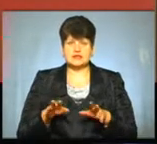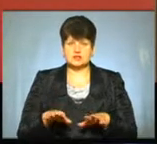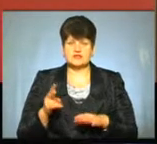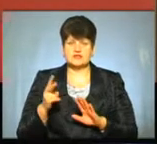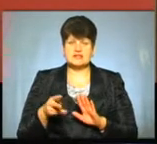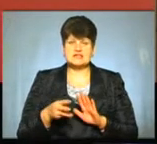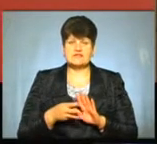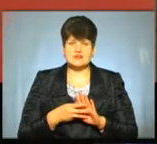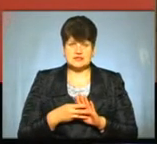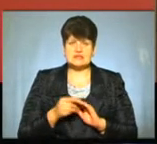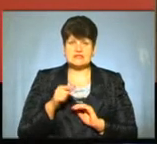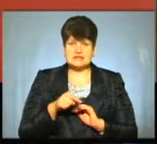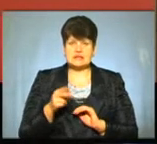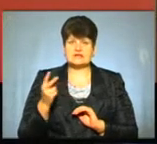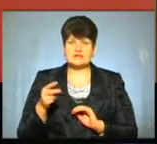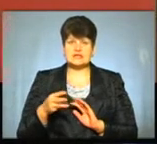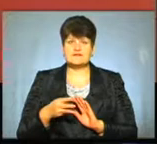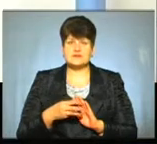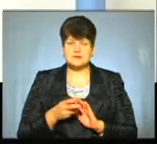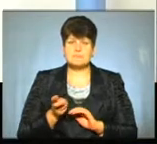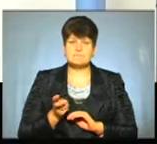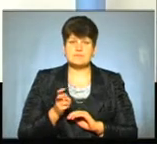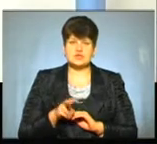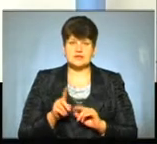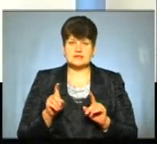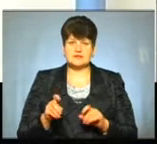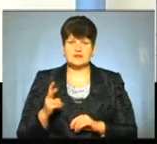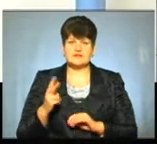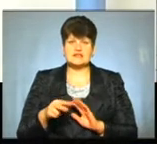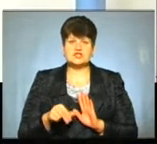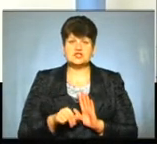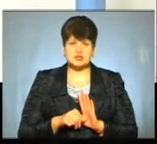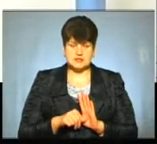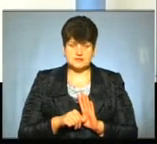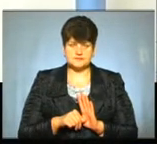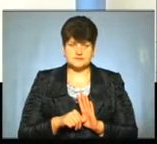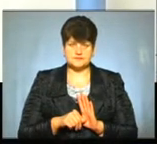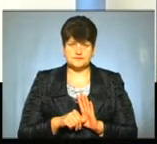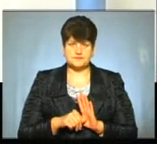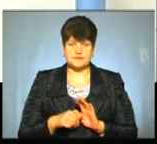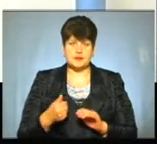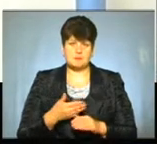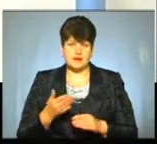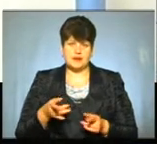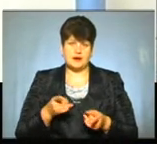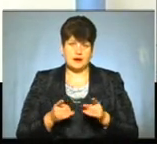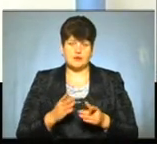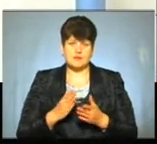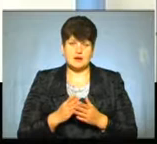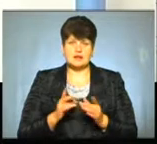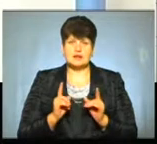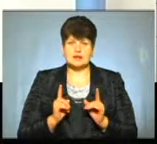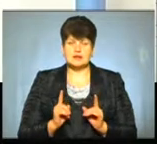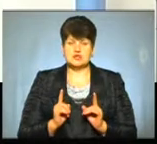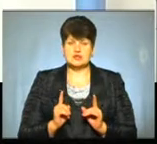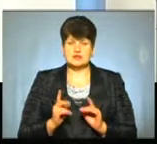залишилося 28. З тих 28 прийшли на тестування 26. Тобто ми реально мали